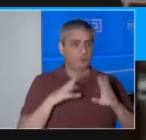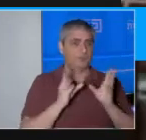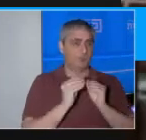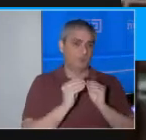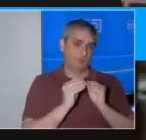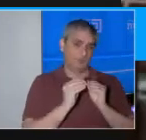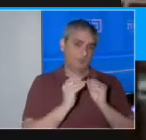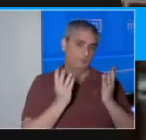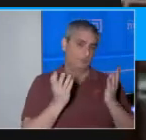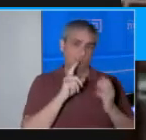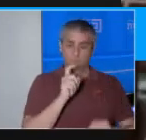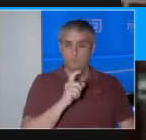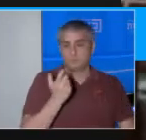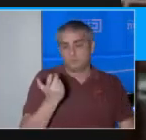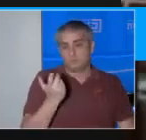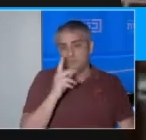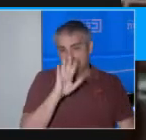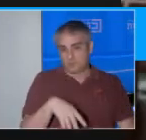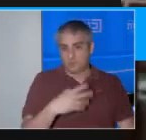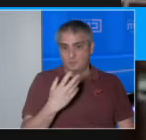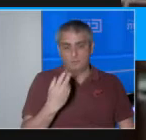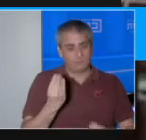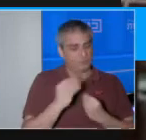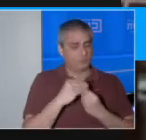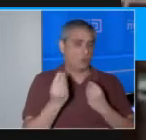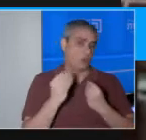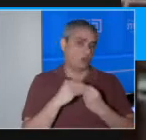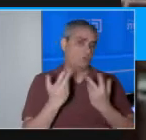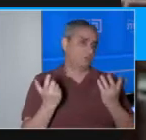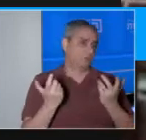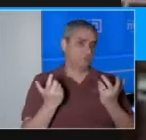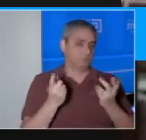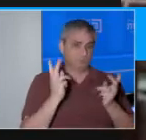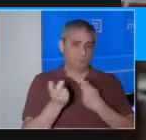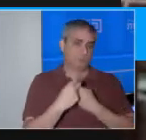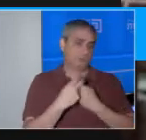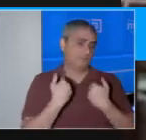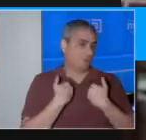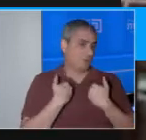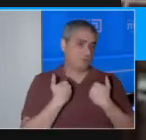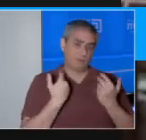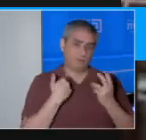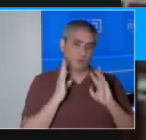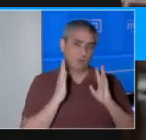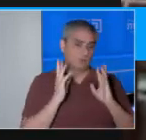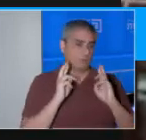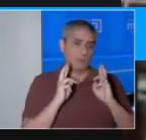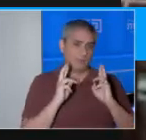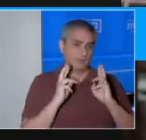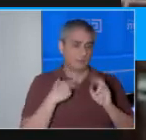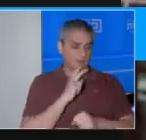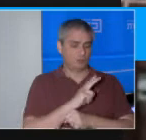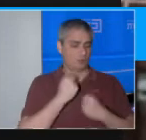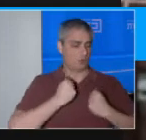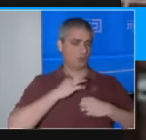ביחד, ואולי מי יודע, אולי אפילו יהיו כוחות נוספים שיצטרפו אלינו, ואני מאוד מאוד מקווה שנשמור